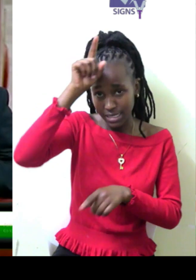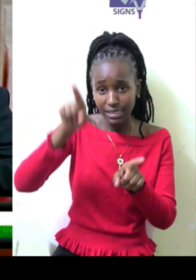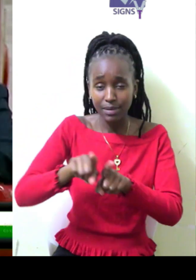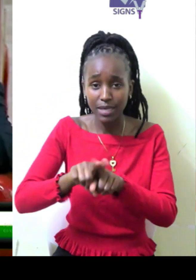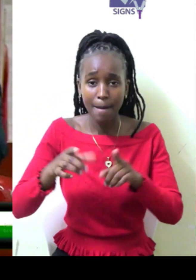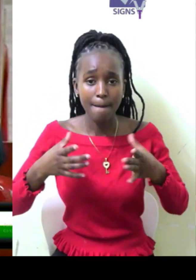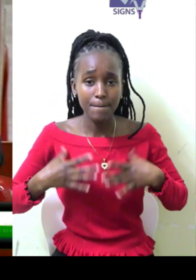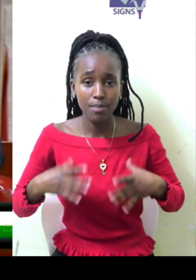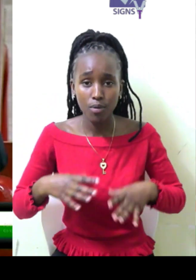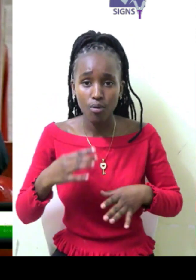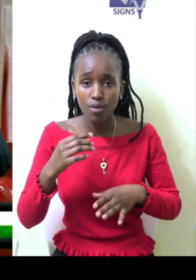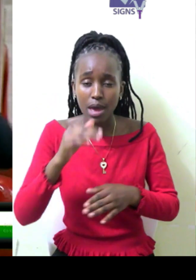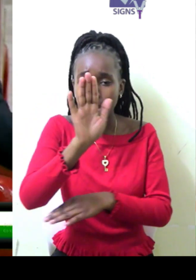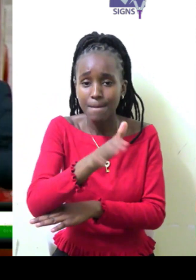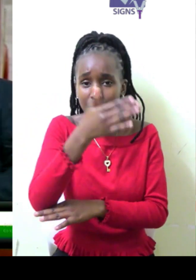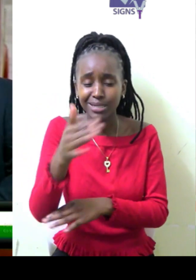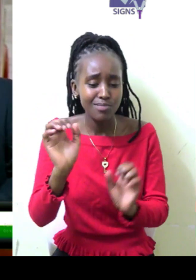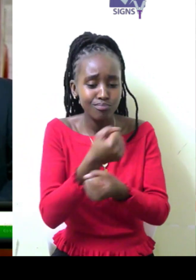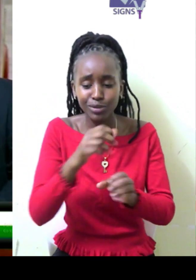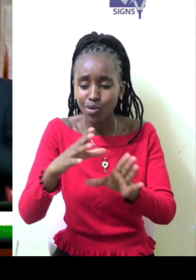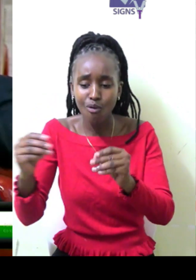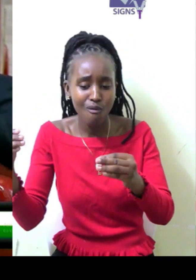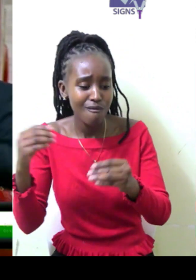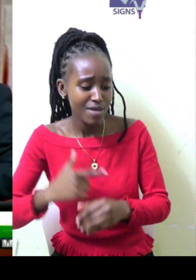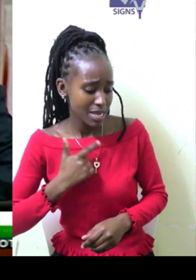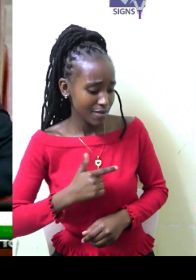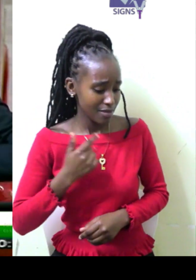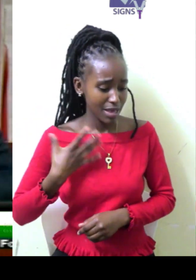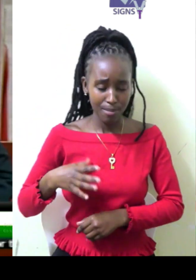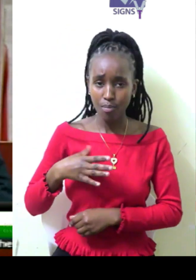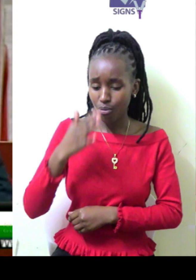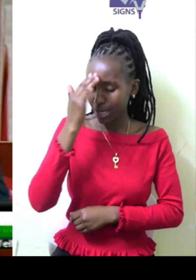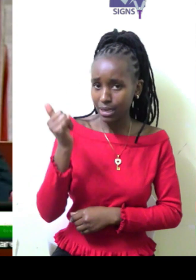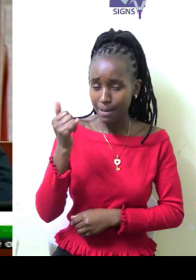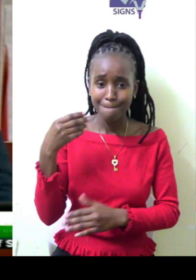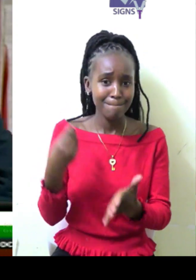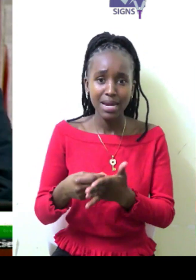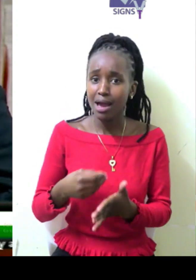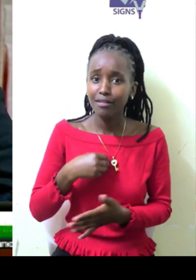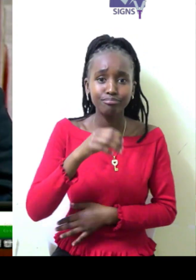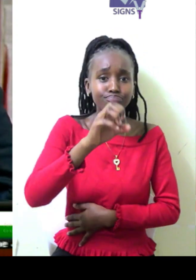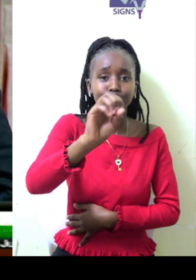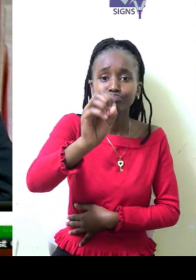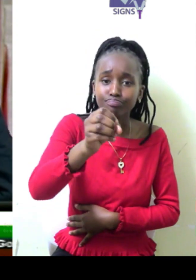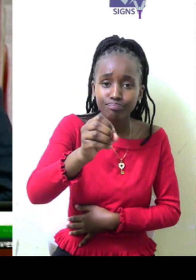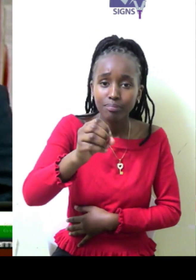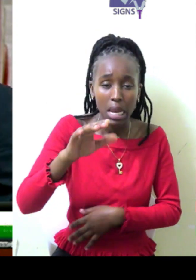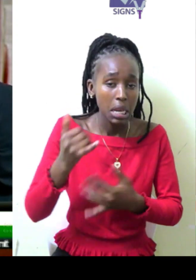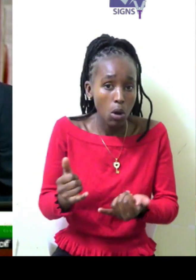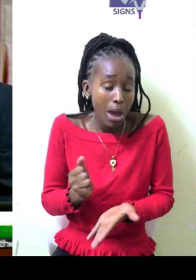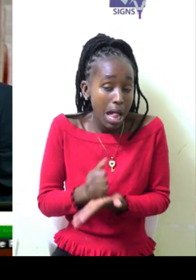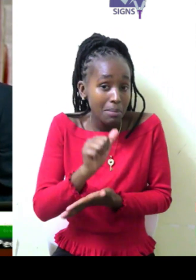ni vigumu hata kwenda mashinani kuonana na watu, kwa sababu sisi wenyewe hela hatuna mifukoni. Tutawasaidia vipi wale watu